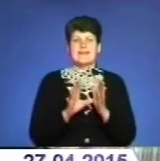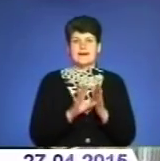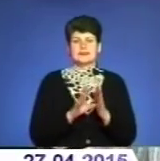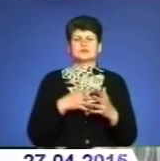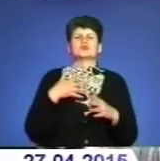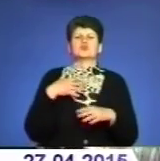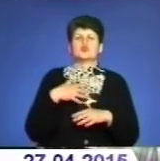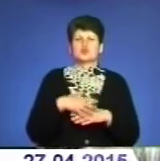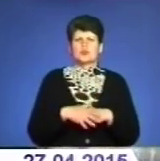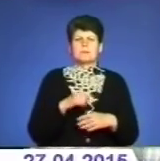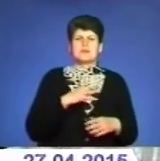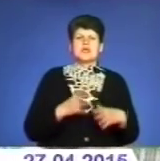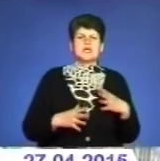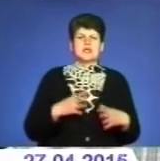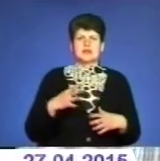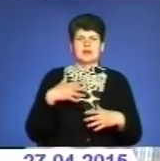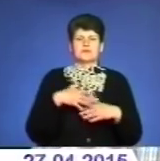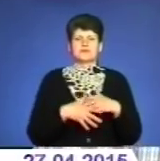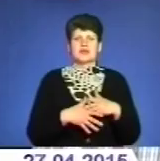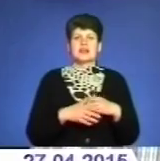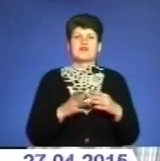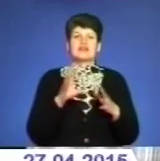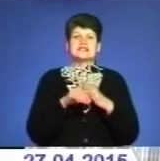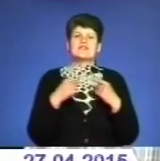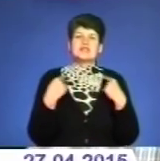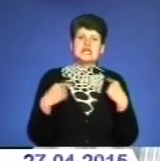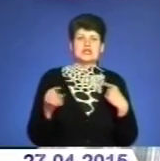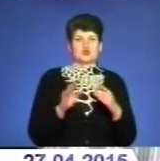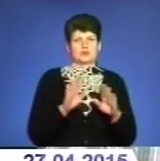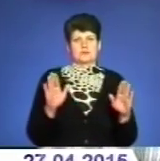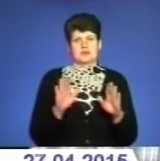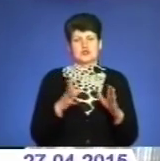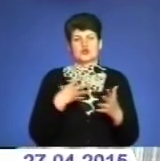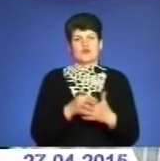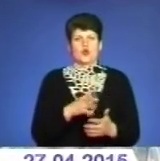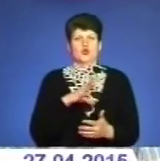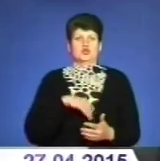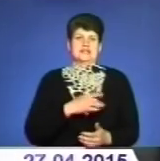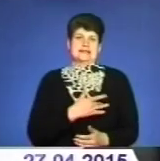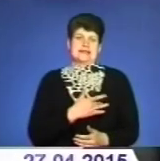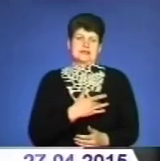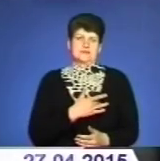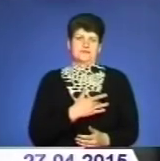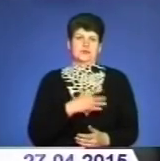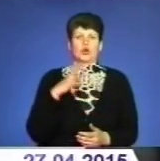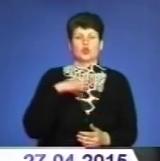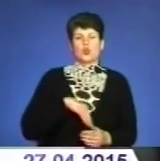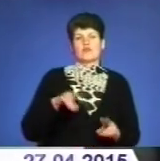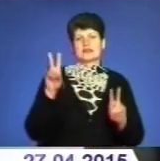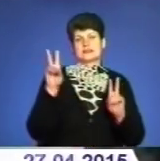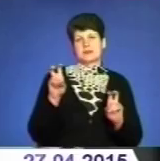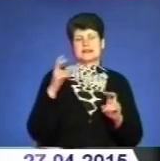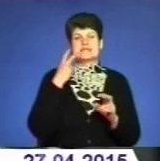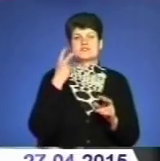і внести в неї треба більше, як в іншу пісню, своєї душі і свого серця. Духовна тематика завжди якось